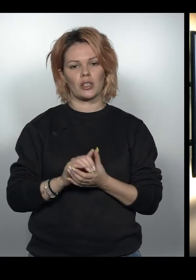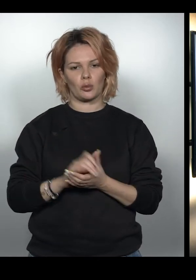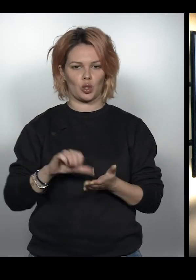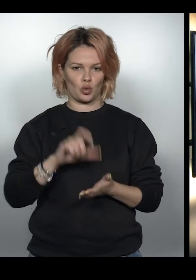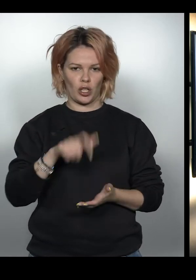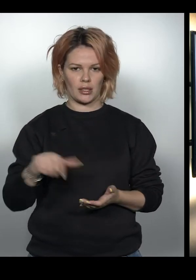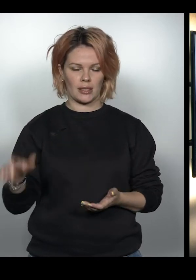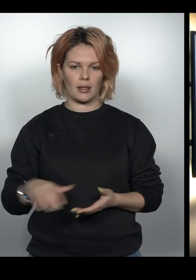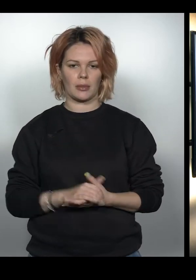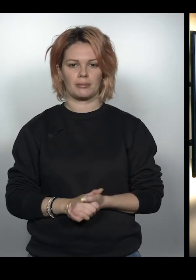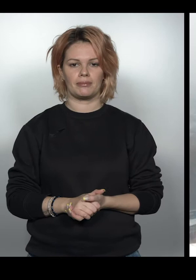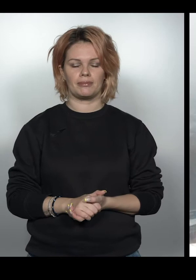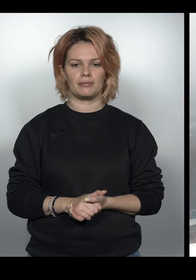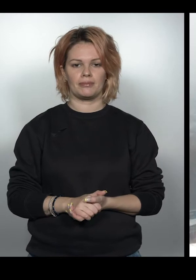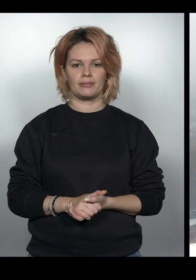її учасниками.